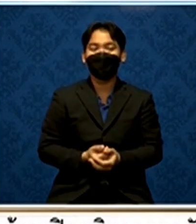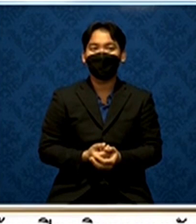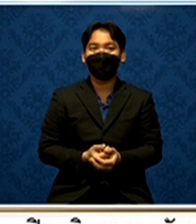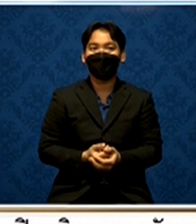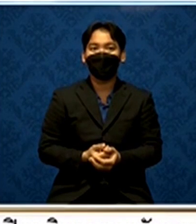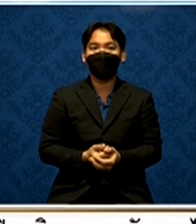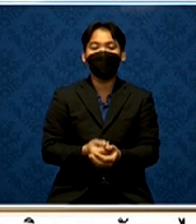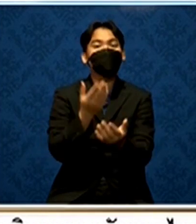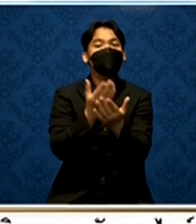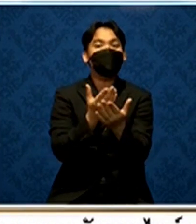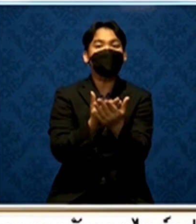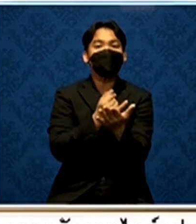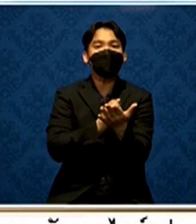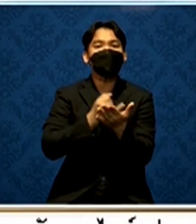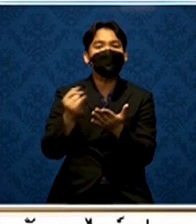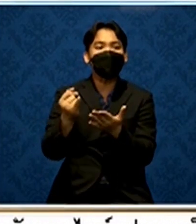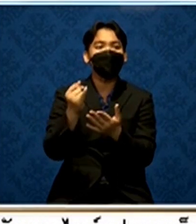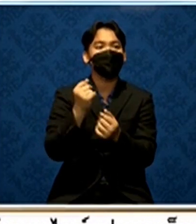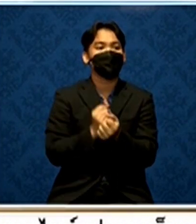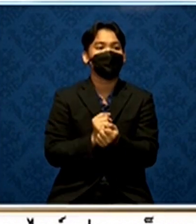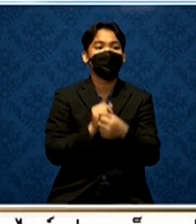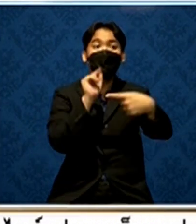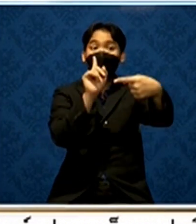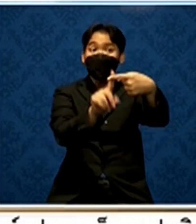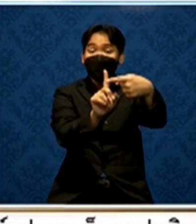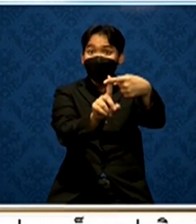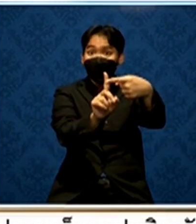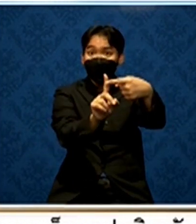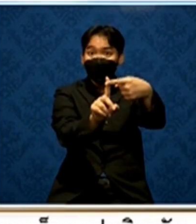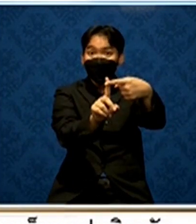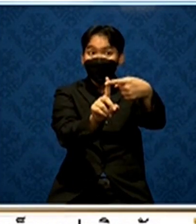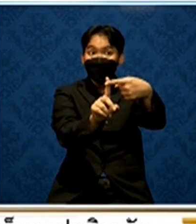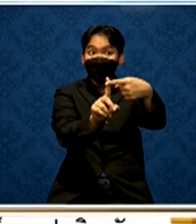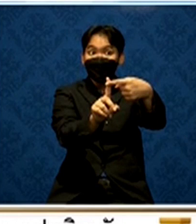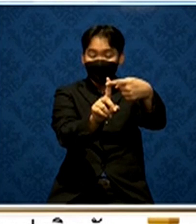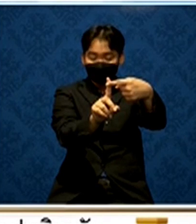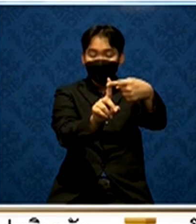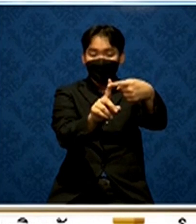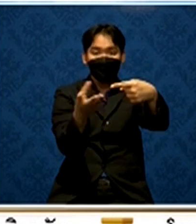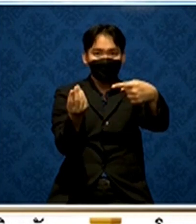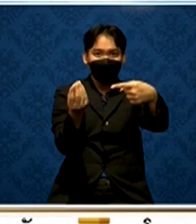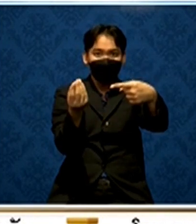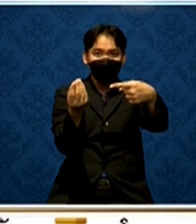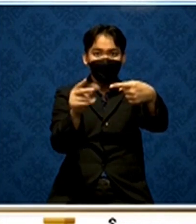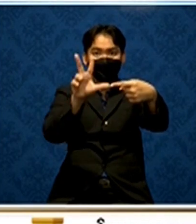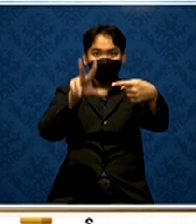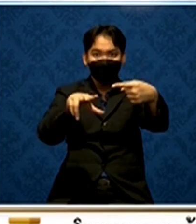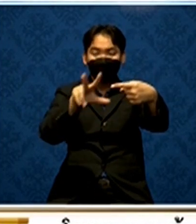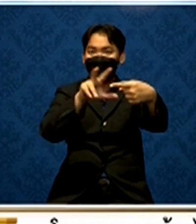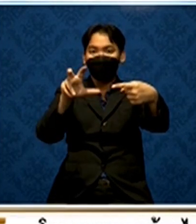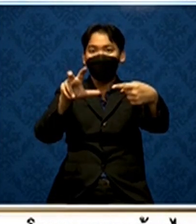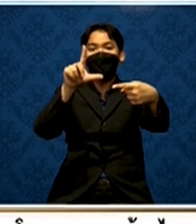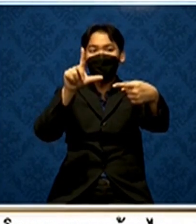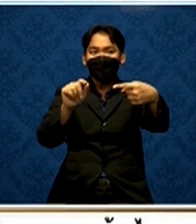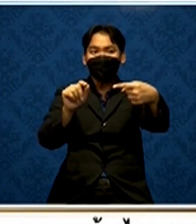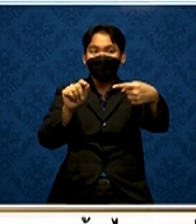ที่งบเหมาจ่ายรายหัวครับปี2565ครับรัฐจัดสรรให้งบบัตรทองรายหัวประชาชนได้ 3,329